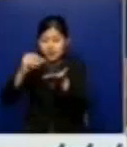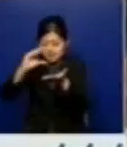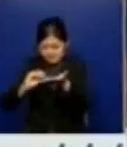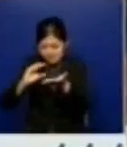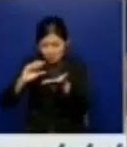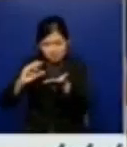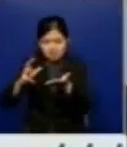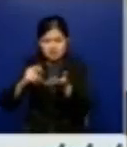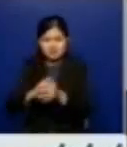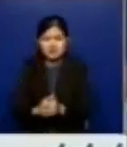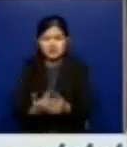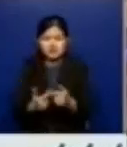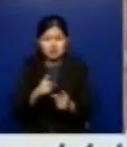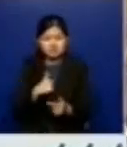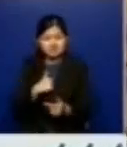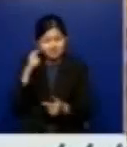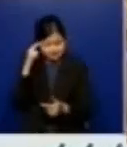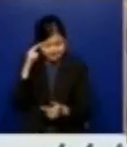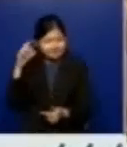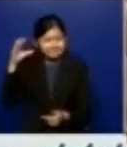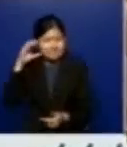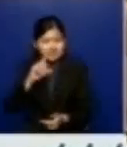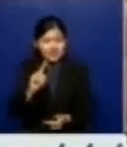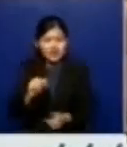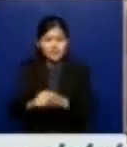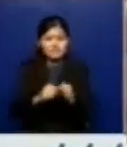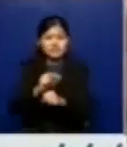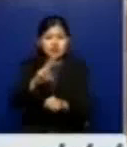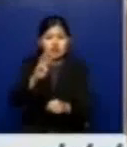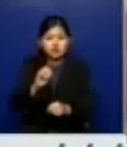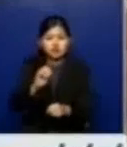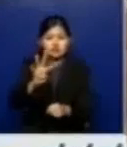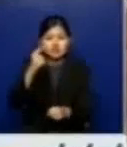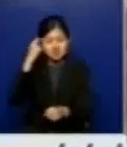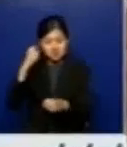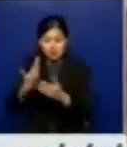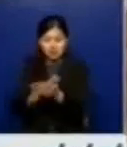ท่านตรึงเอาไว้แต่ผมเชื่อว่ายังไงปี64ก็ไม่มีงบประมาณเพียงพอต่อการใ